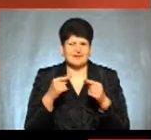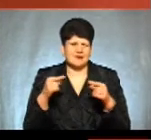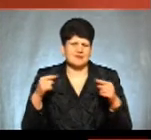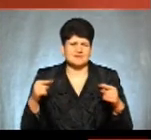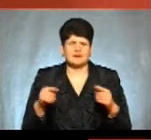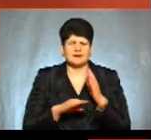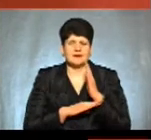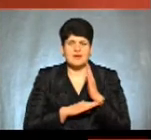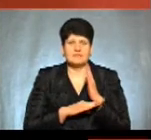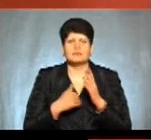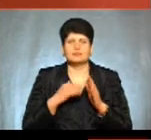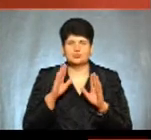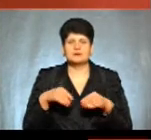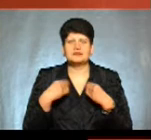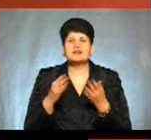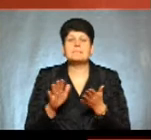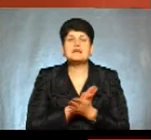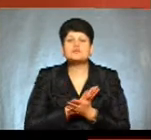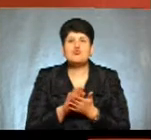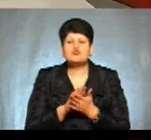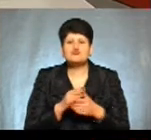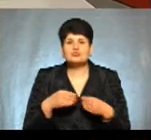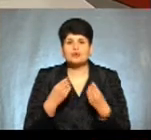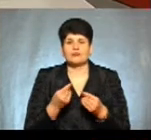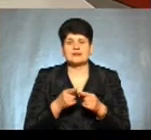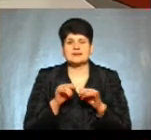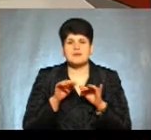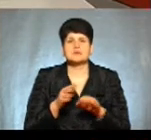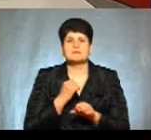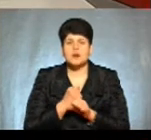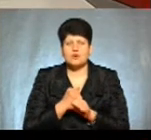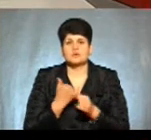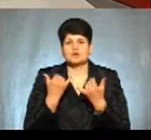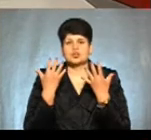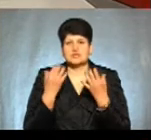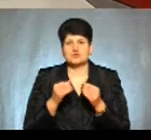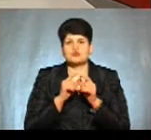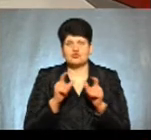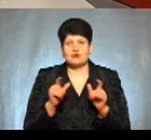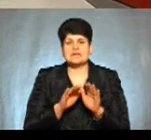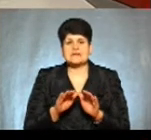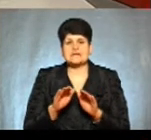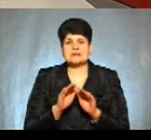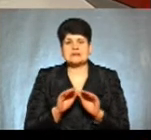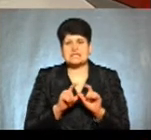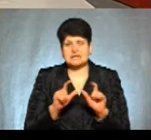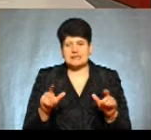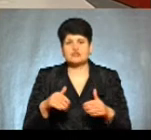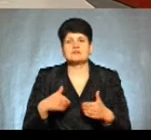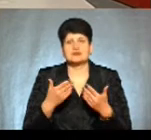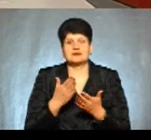різних порід дерев, ми будемо надавати його безкоштовно. І, власне, такі акції ми робимо на сьогоднішній день, що школи, садки, якщо вони звертаються до